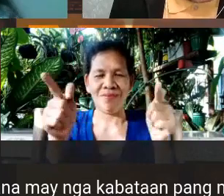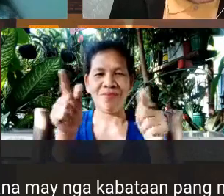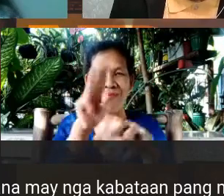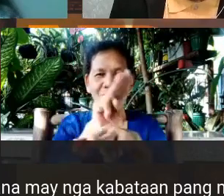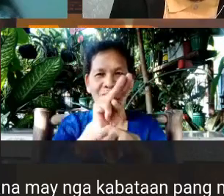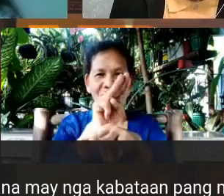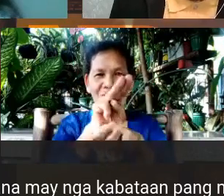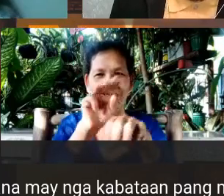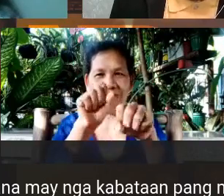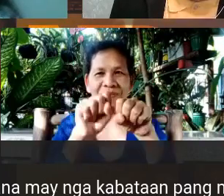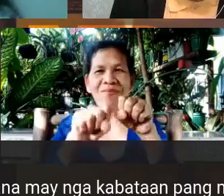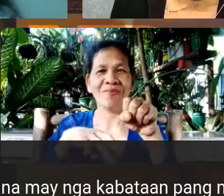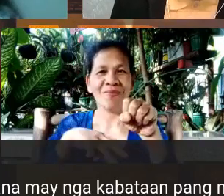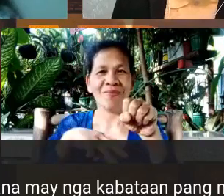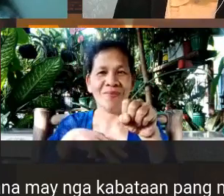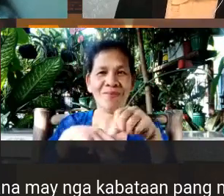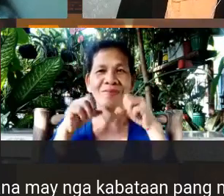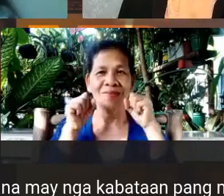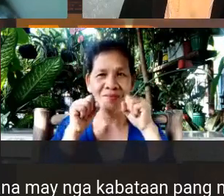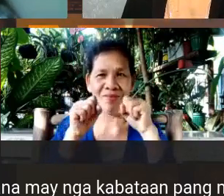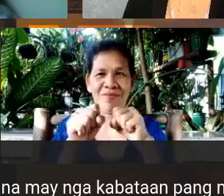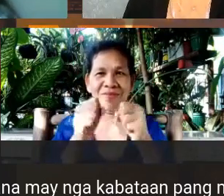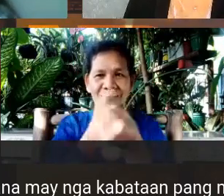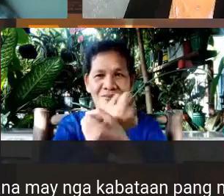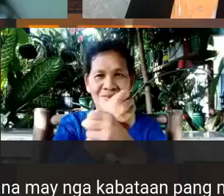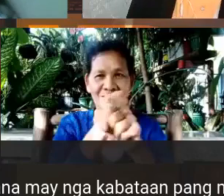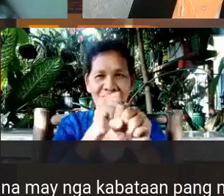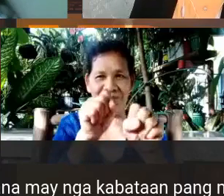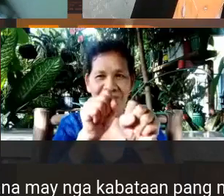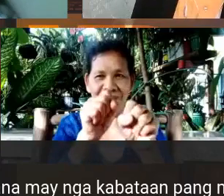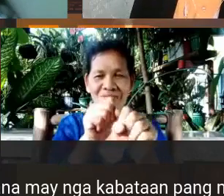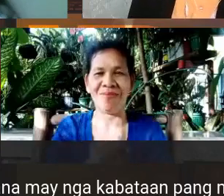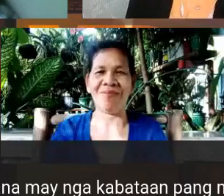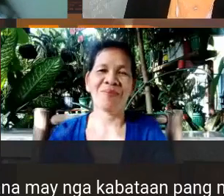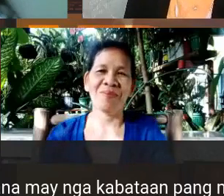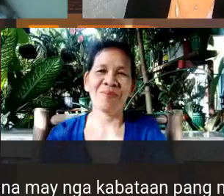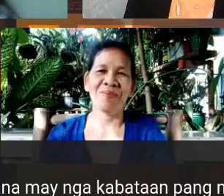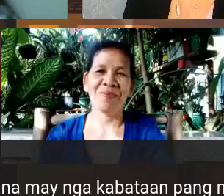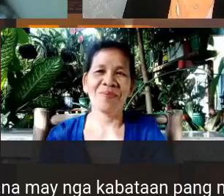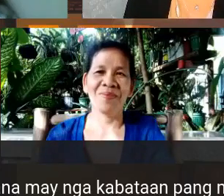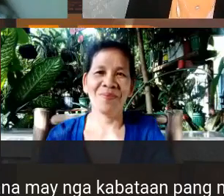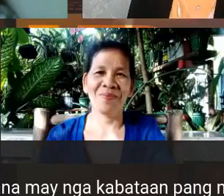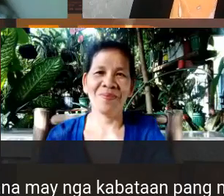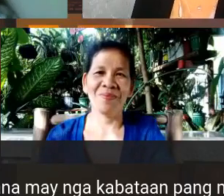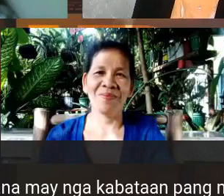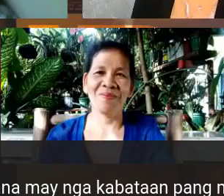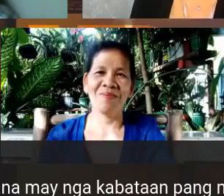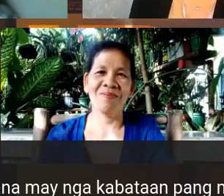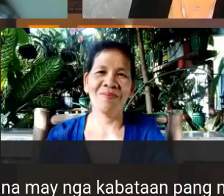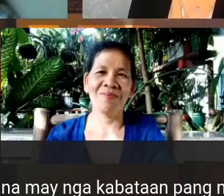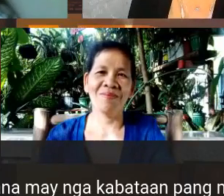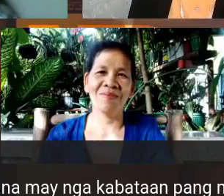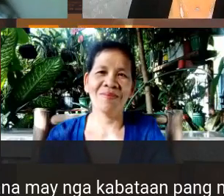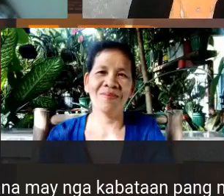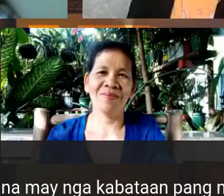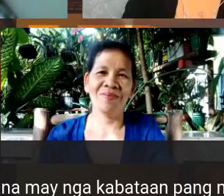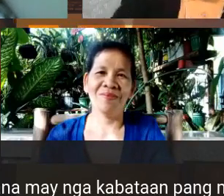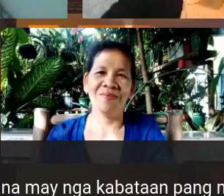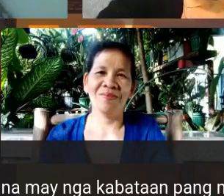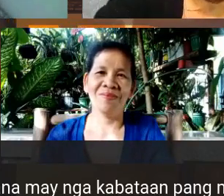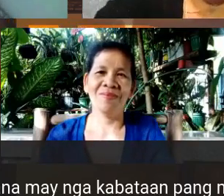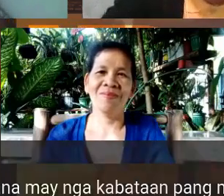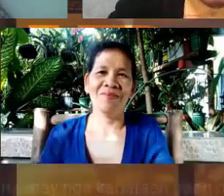malubos ang ating kaligtasan. Maraming salamat po at ipa sa inyong ibinahagi sa umaga